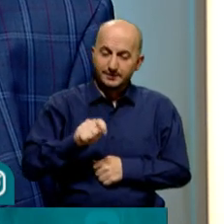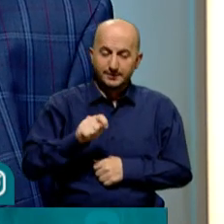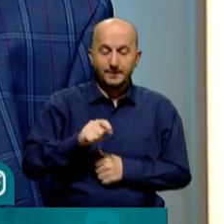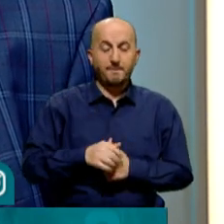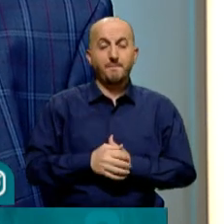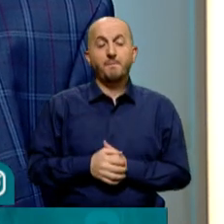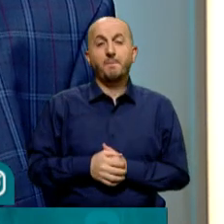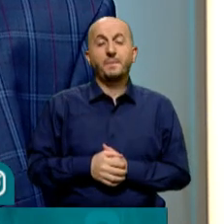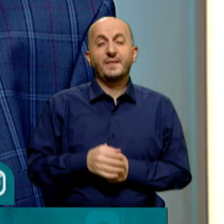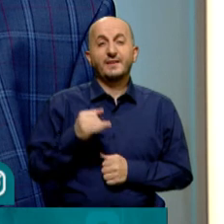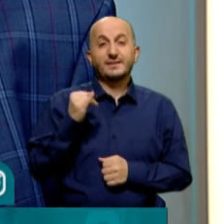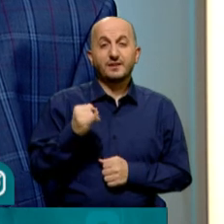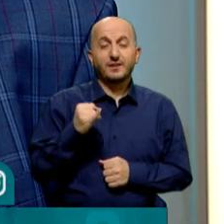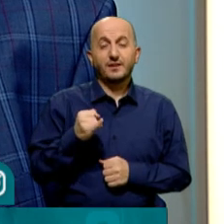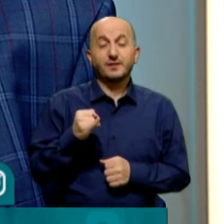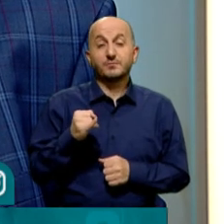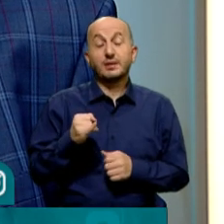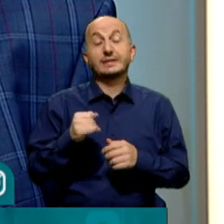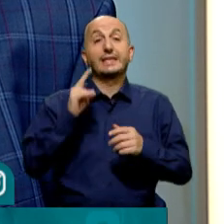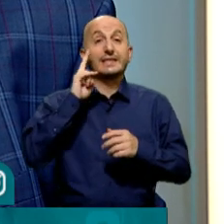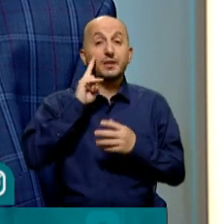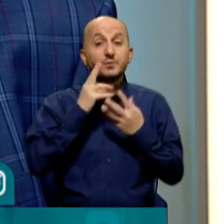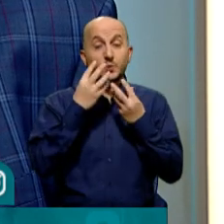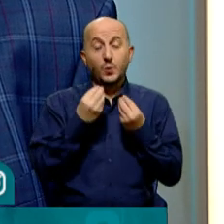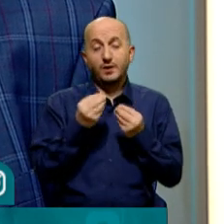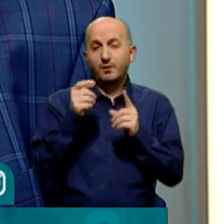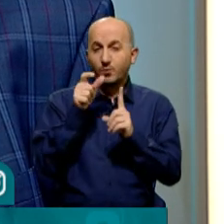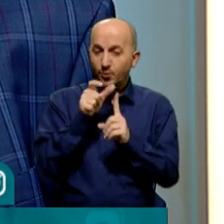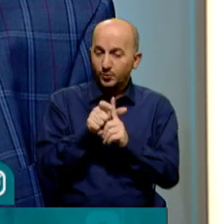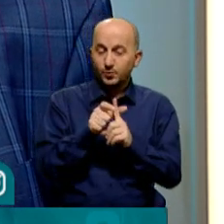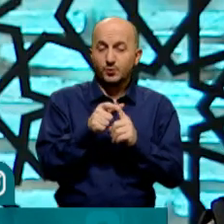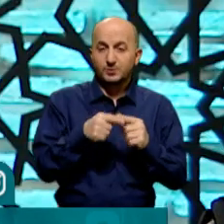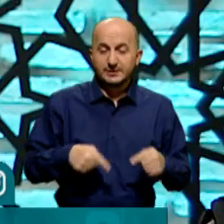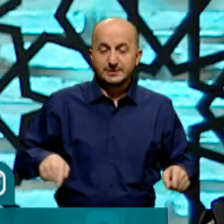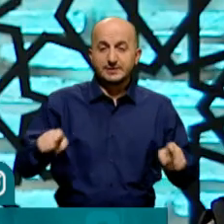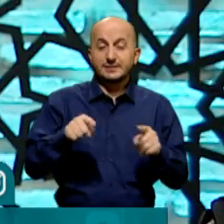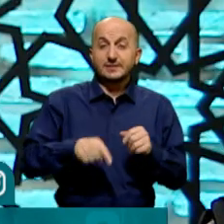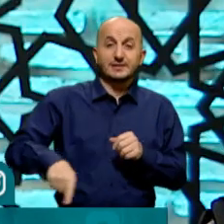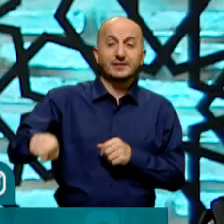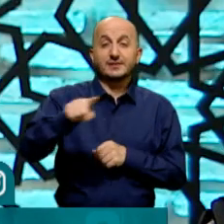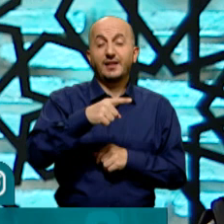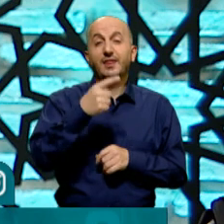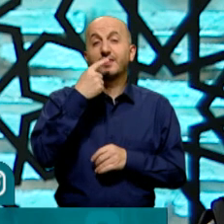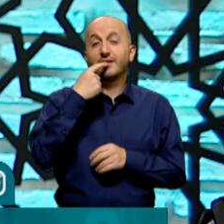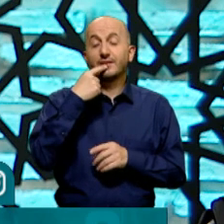kanına bulaşıp kirletmekten temiz halde bıraktı. Bizi korudu ellerimizi. Siz